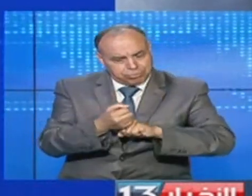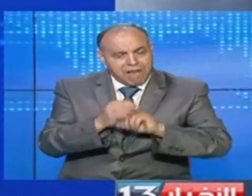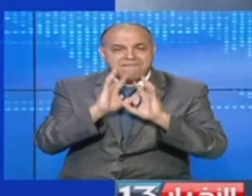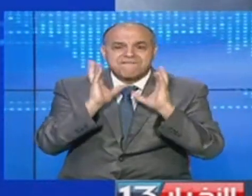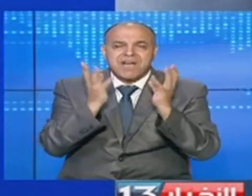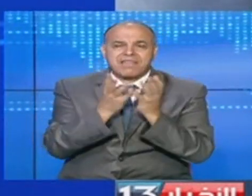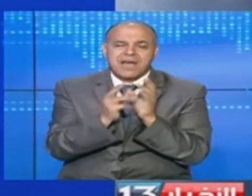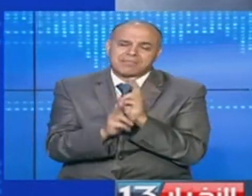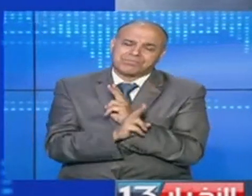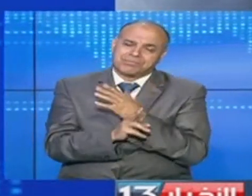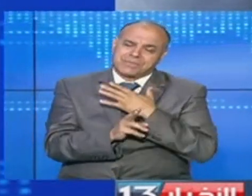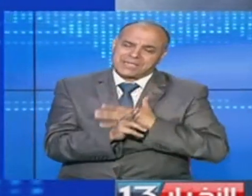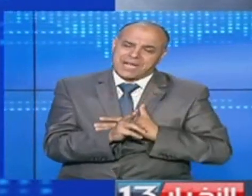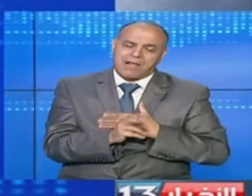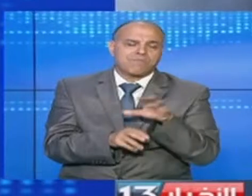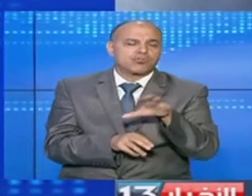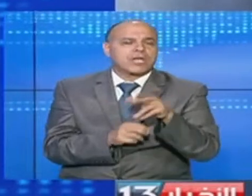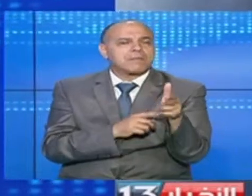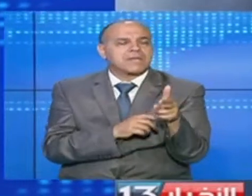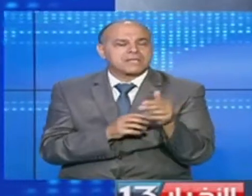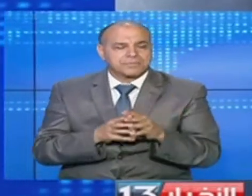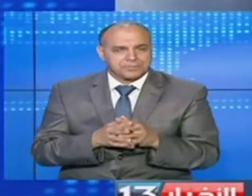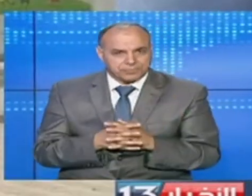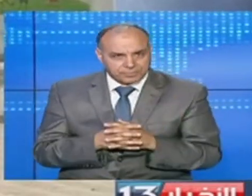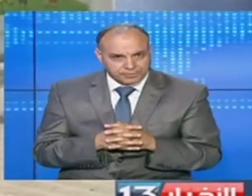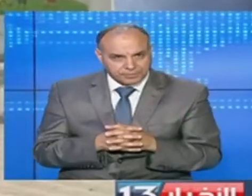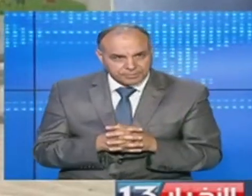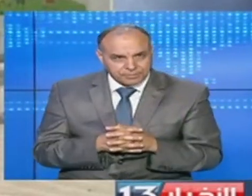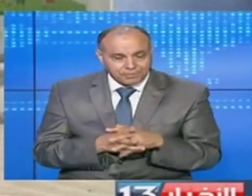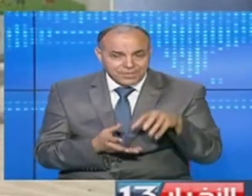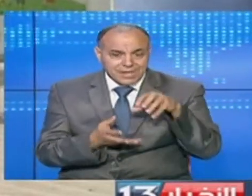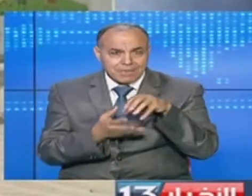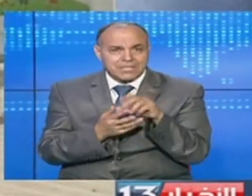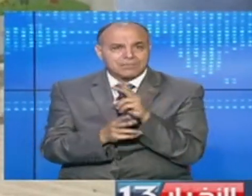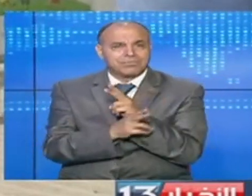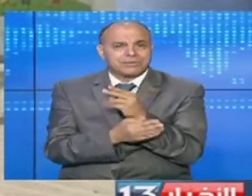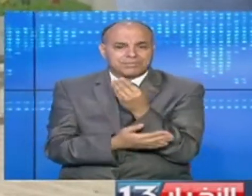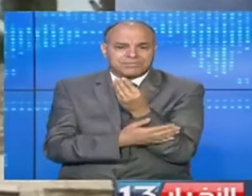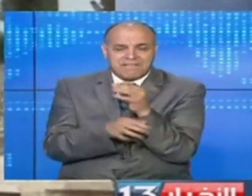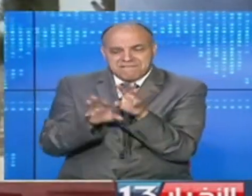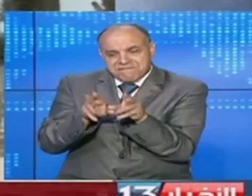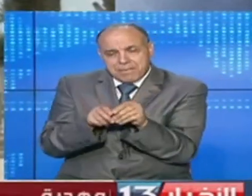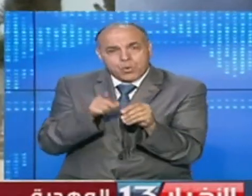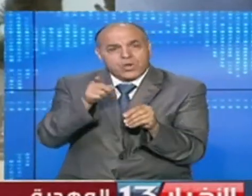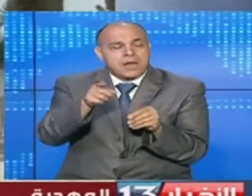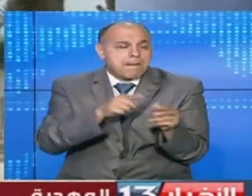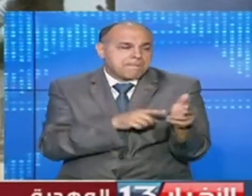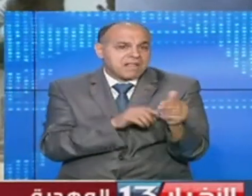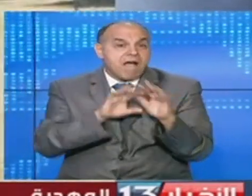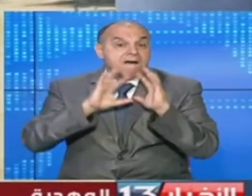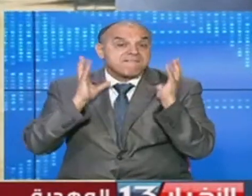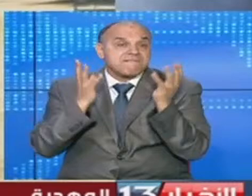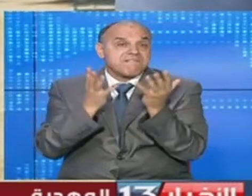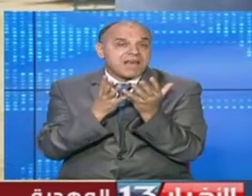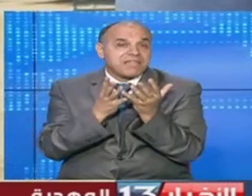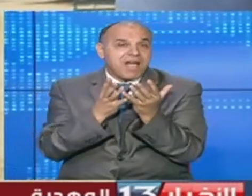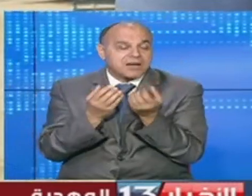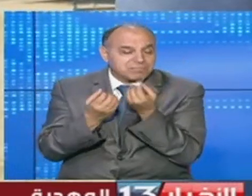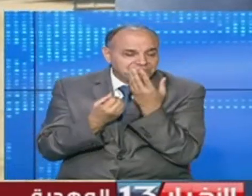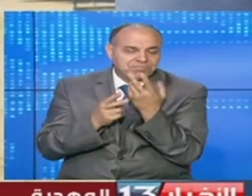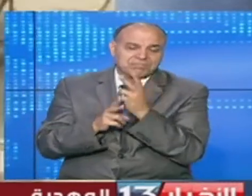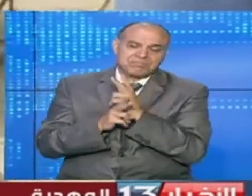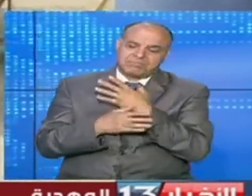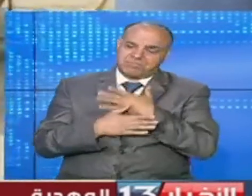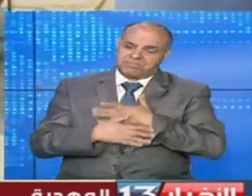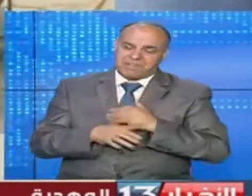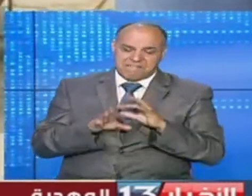الفضاءات الطرفيه بالجهه مركز تربيه الطفل والعائله بالمهديه الفتره الذي يكاد يكون المتنفس